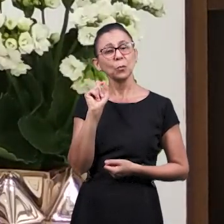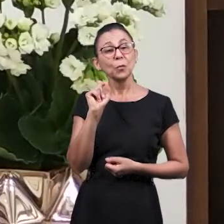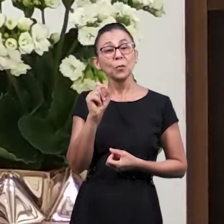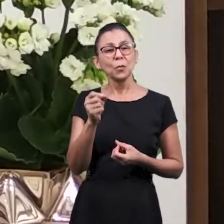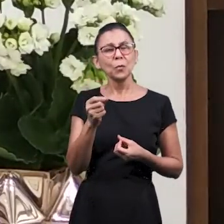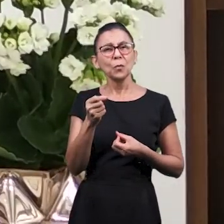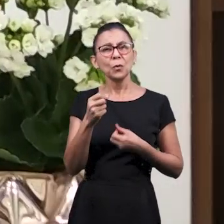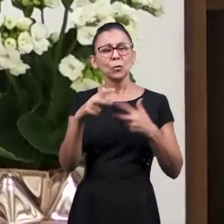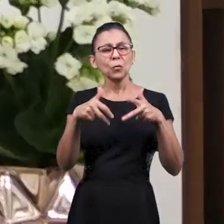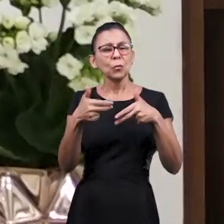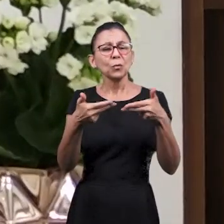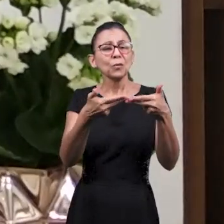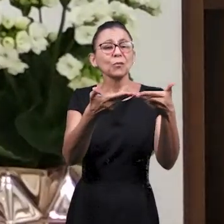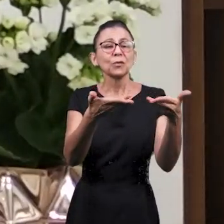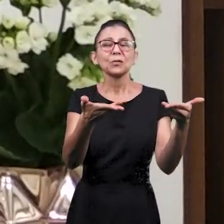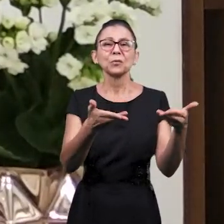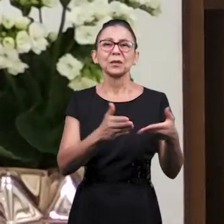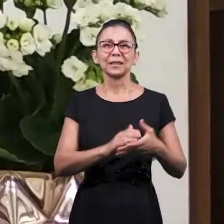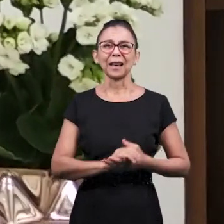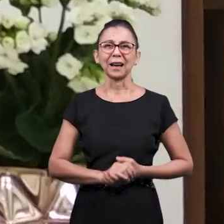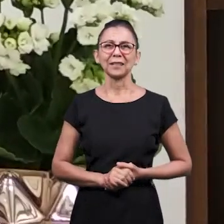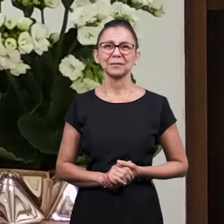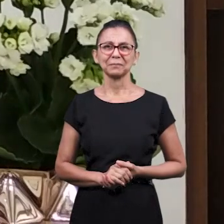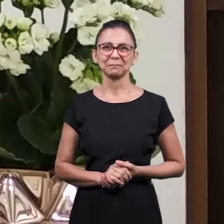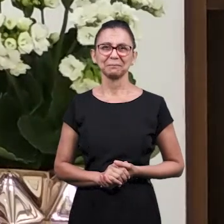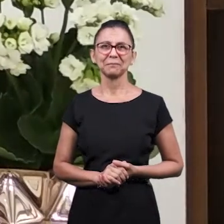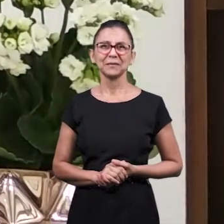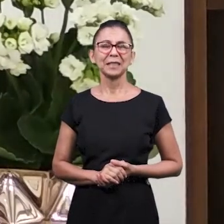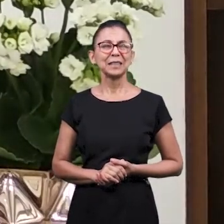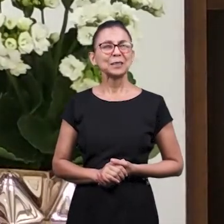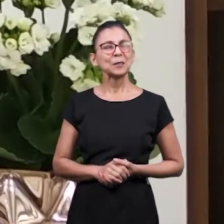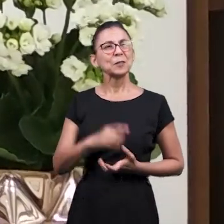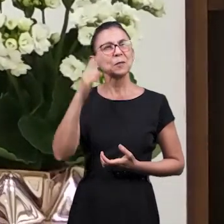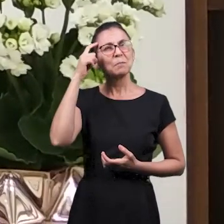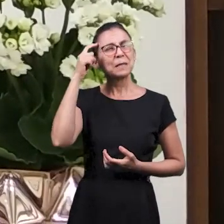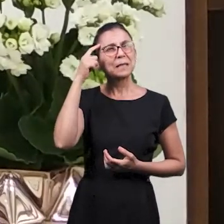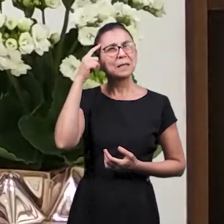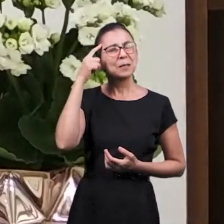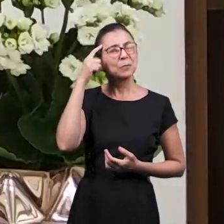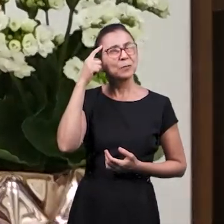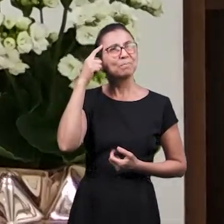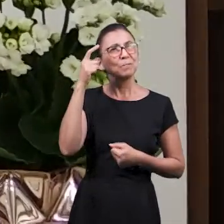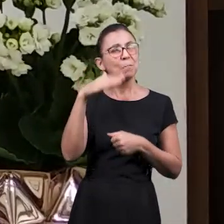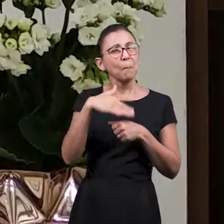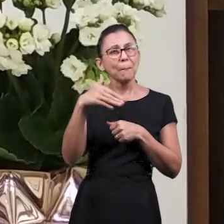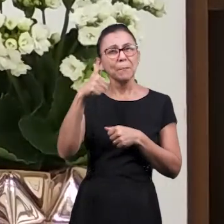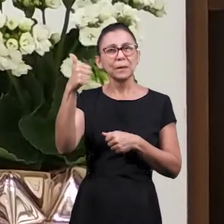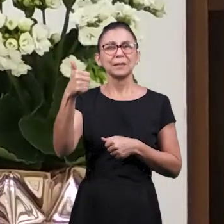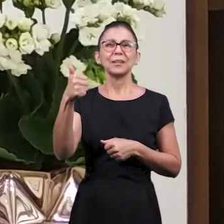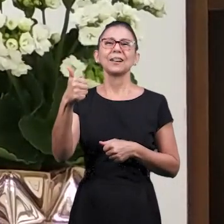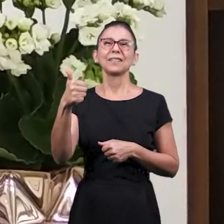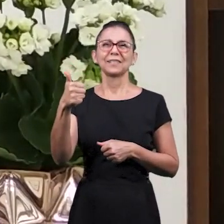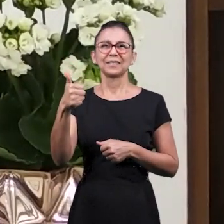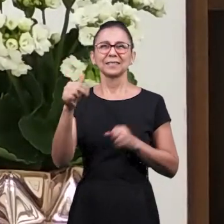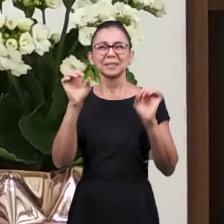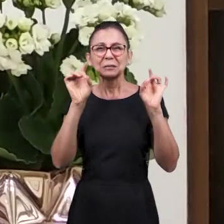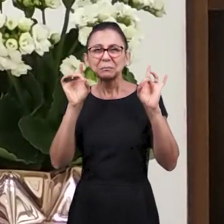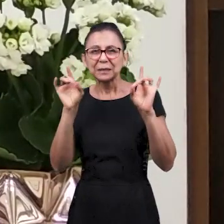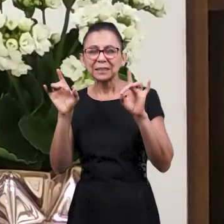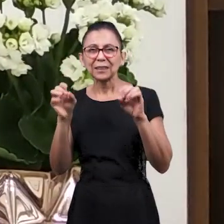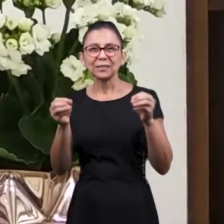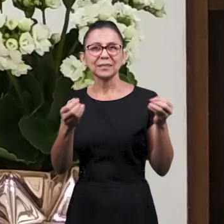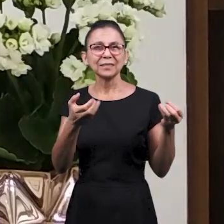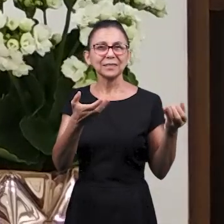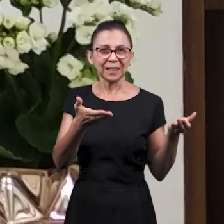хотим дать что-то человеку, что он будет использовать, или что обрадует его.